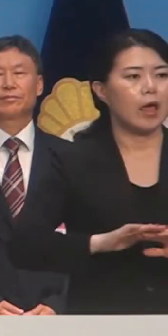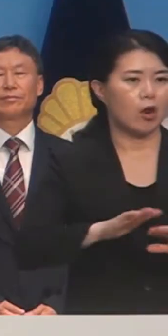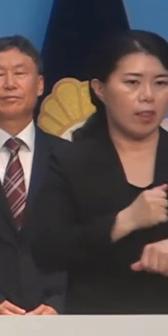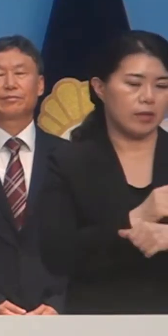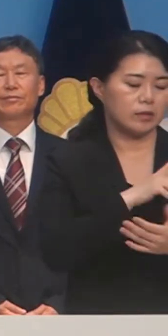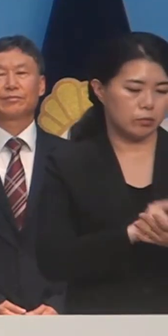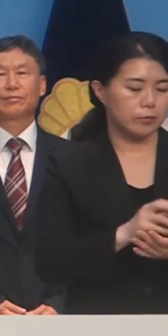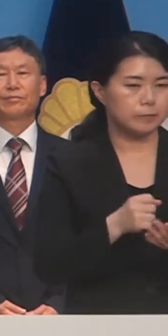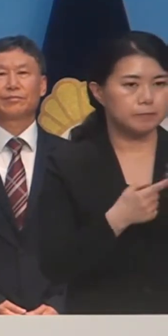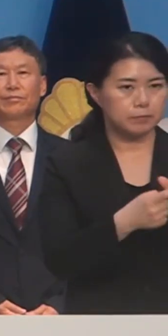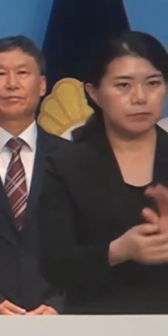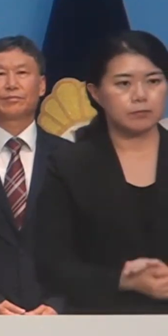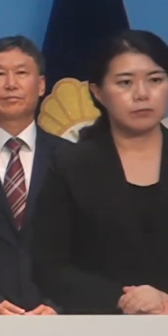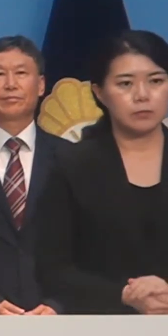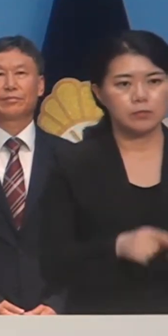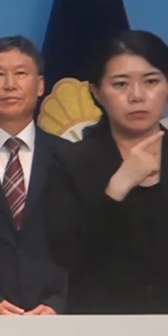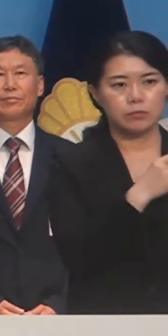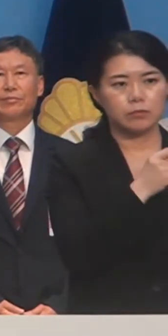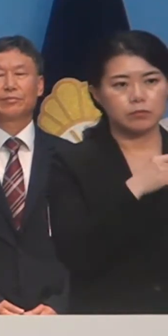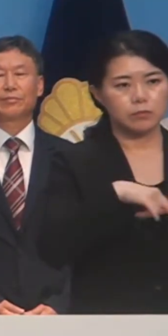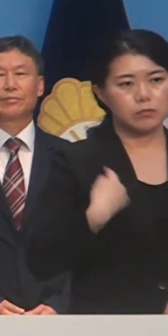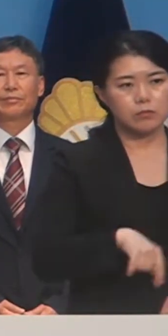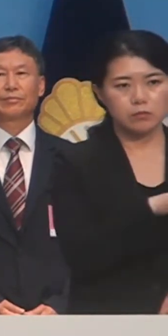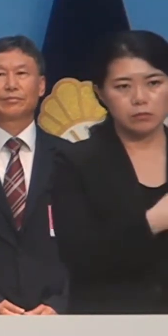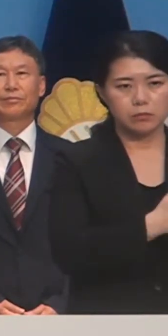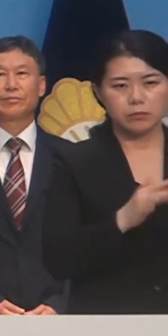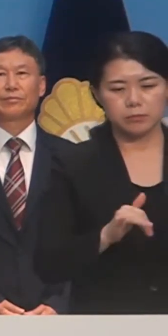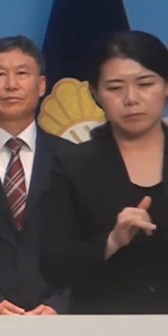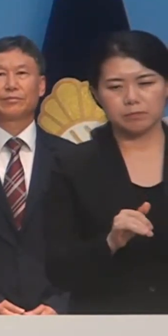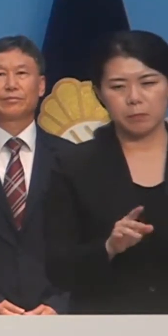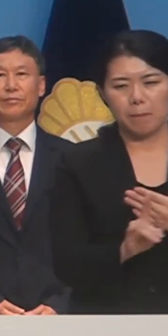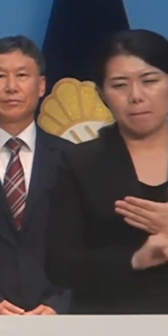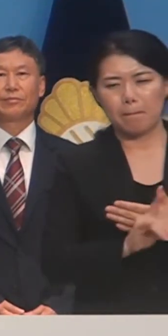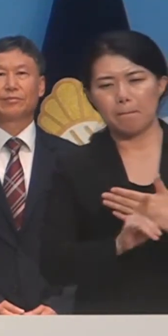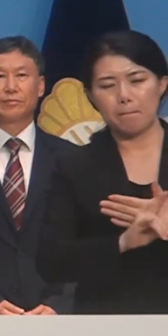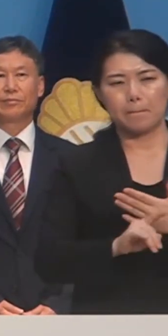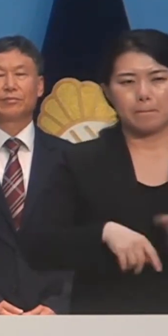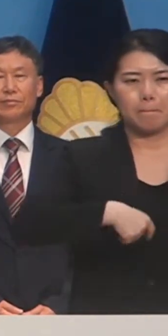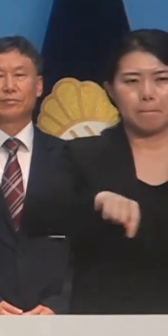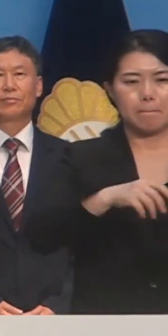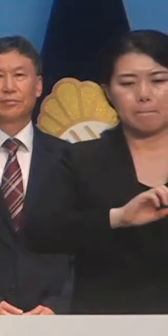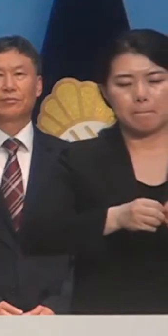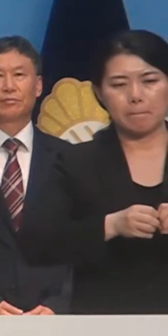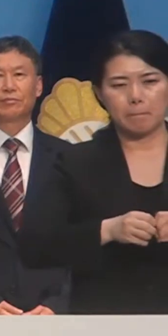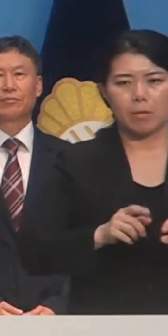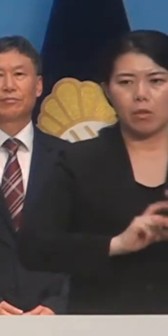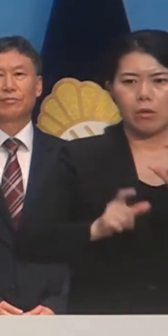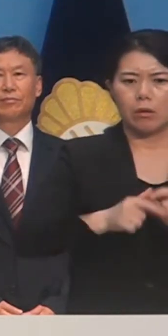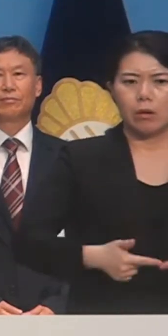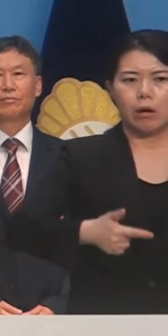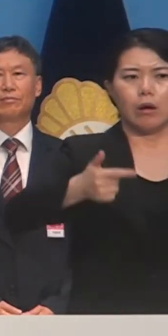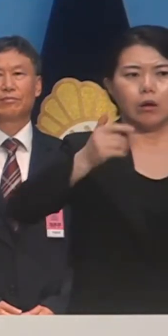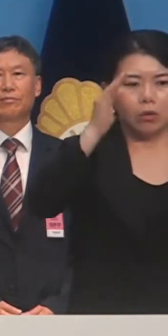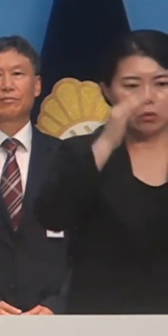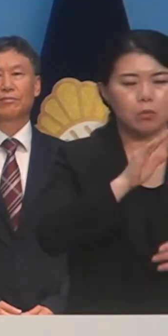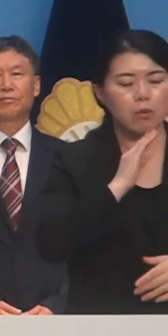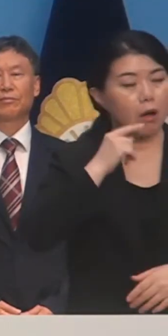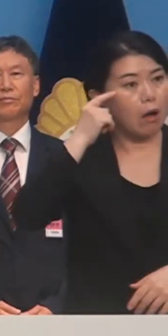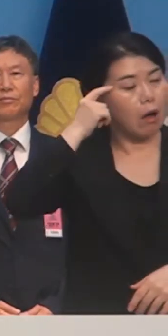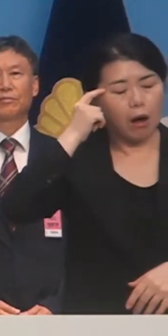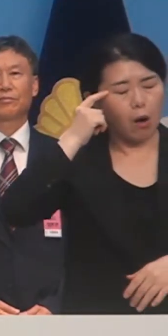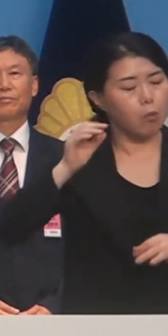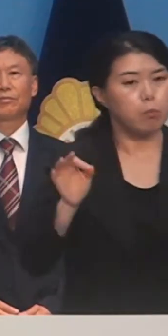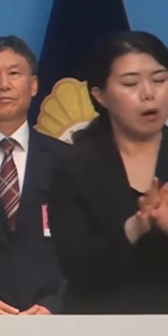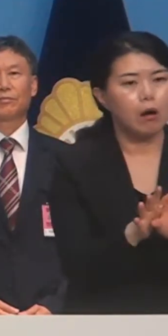말씀드리겠습니다. 중국 공산당의 해외 스파이 공작은 갈수록 전방위적이고 상상을 초월하는